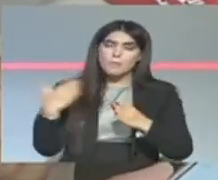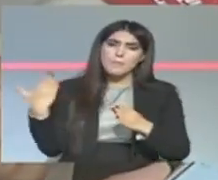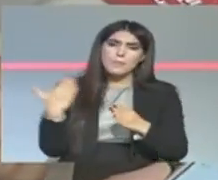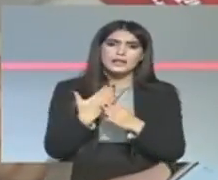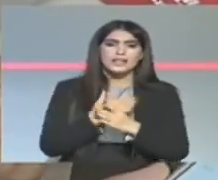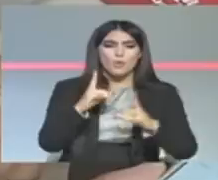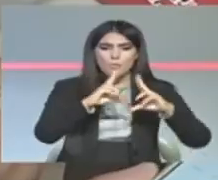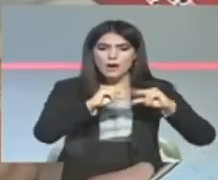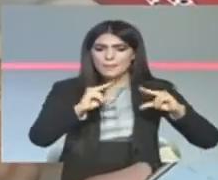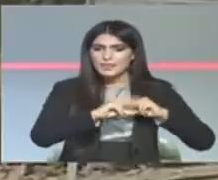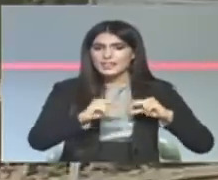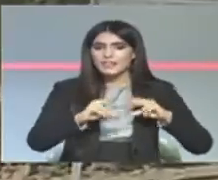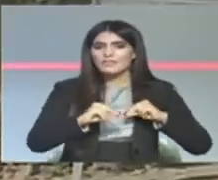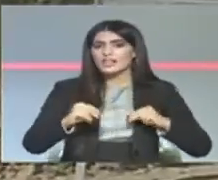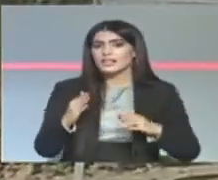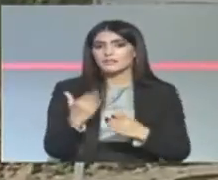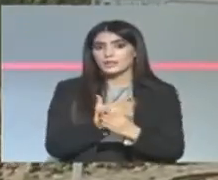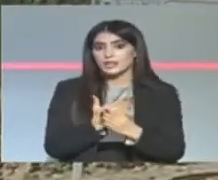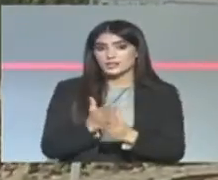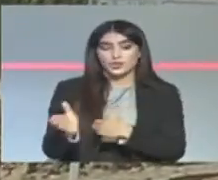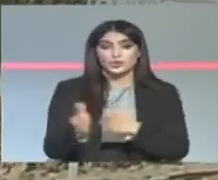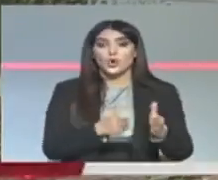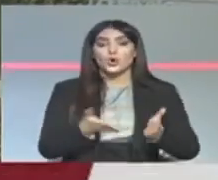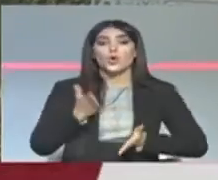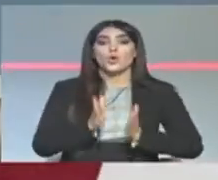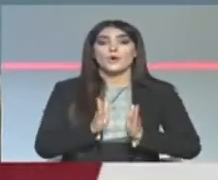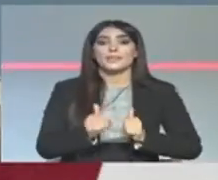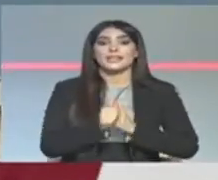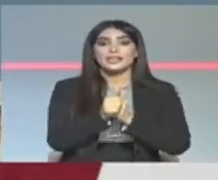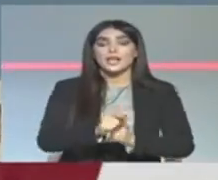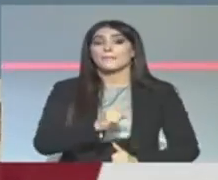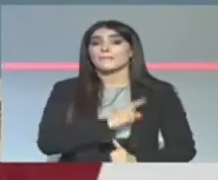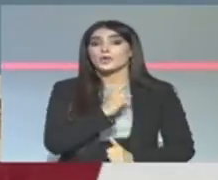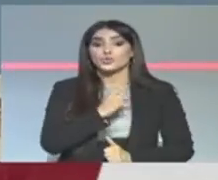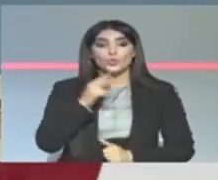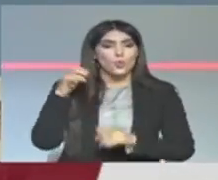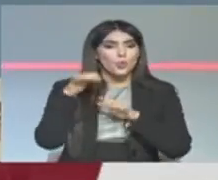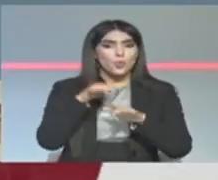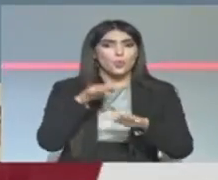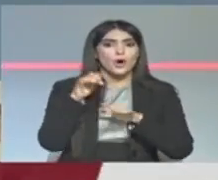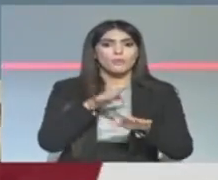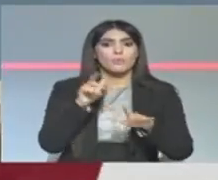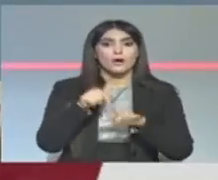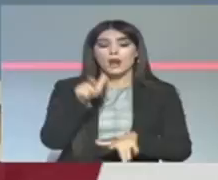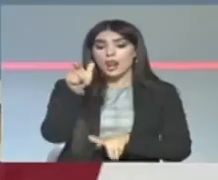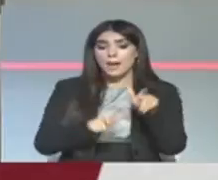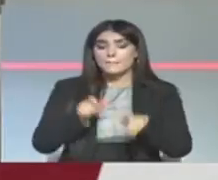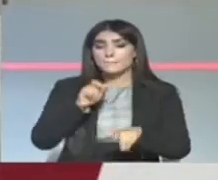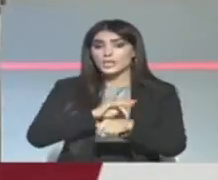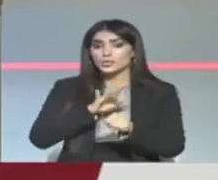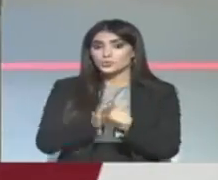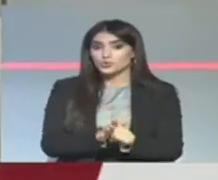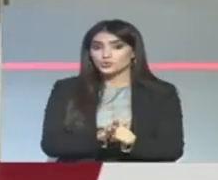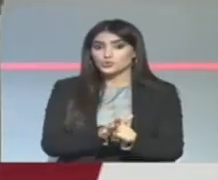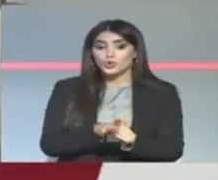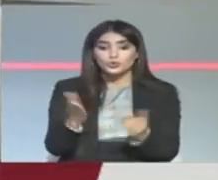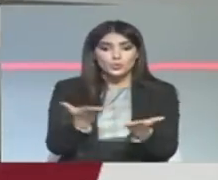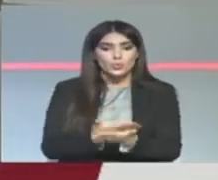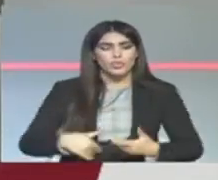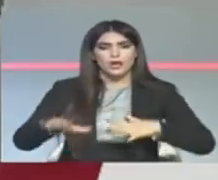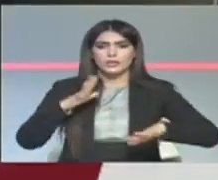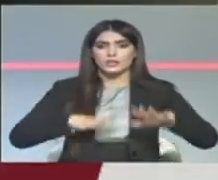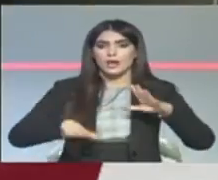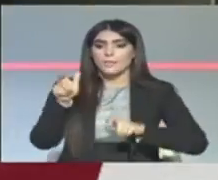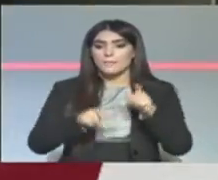بقوه لتقييم هذه المؤسسات المستشفى المحلي بيدوز بدوله يشهد توافد اعداد كبيره لمرضى الكويت وضع ارهاق